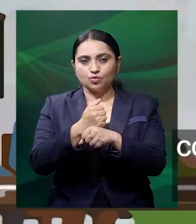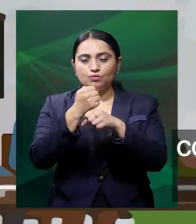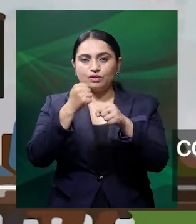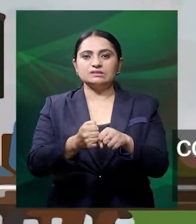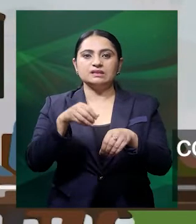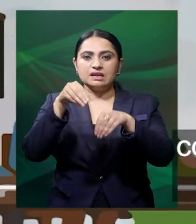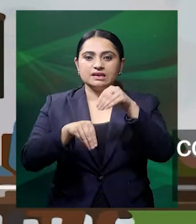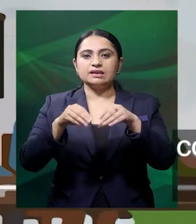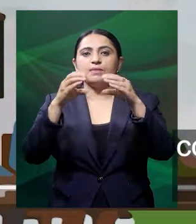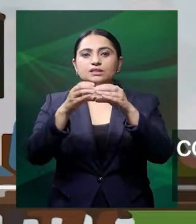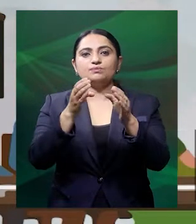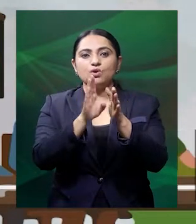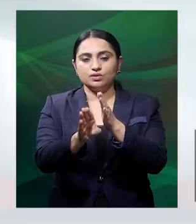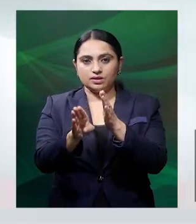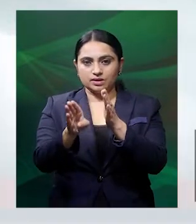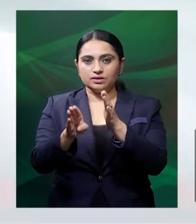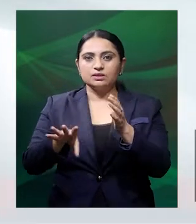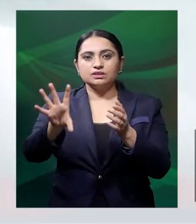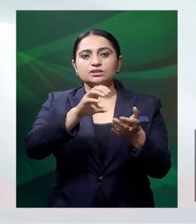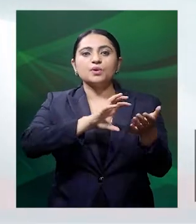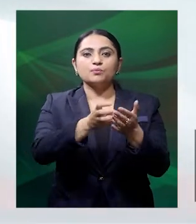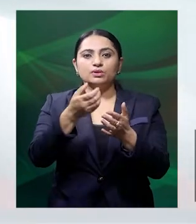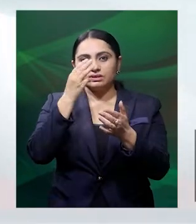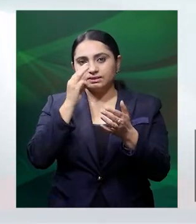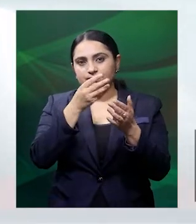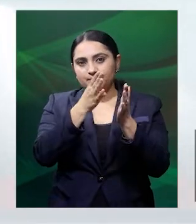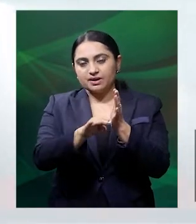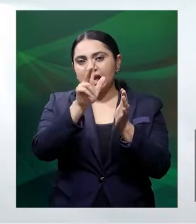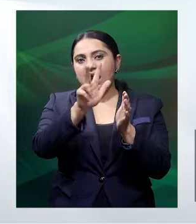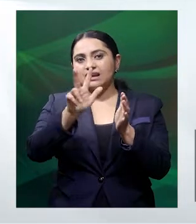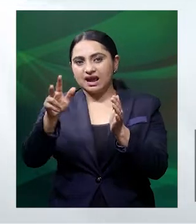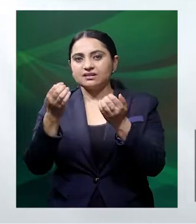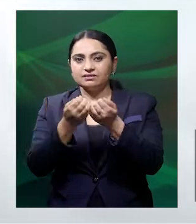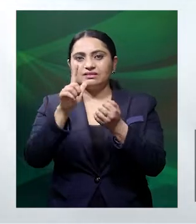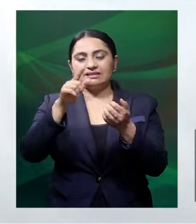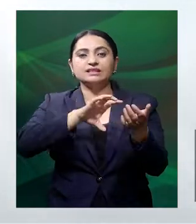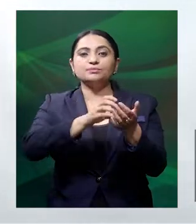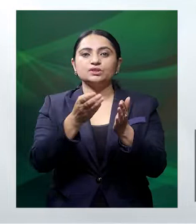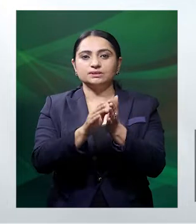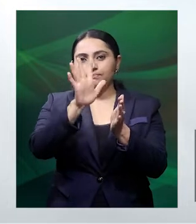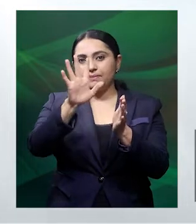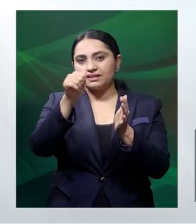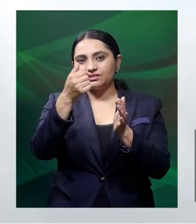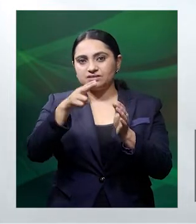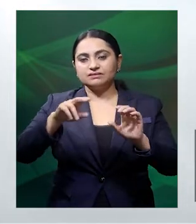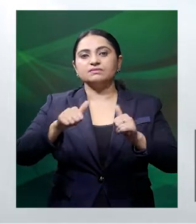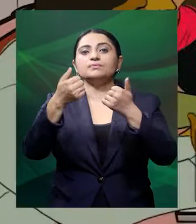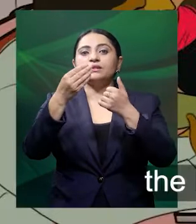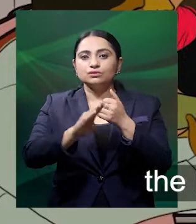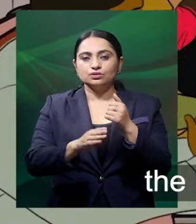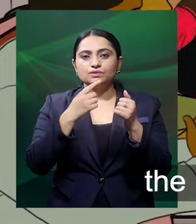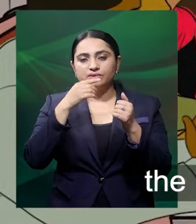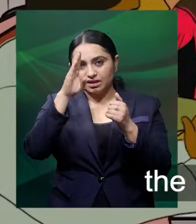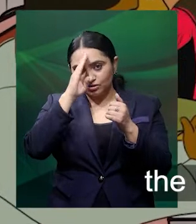रहने निर्वाचक मण्डलद्वारा प्रत्येक प्रदेशबाट 8-8 जना गरी 7 प्रदेशबाट 56 जना निर्वाचित